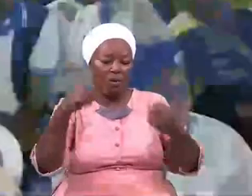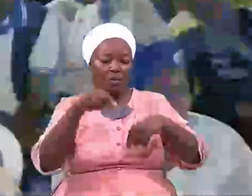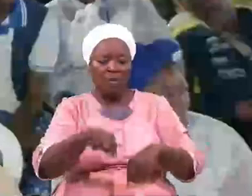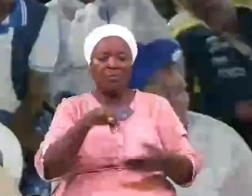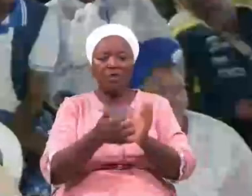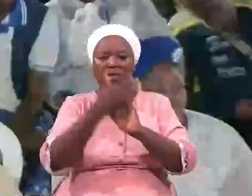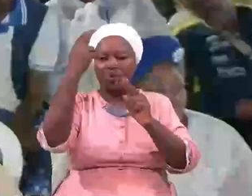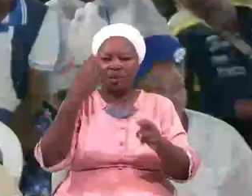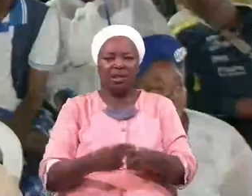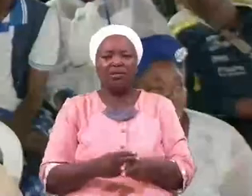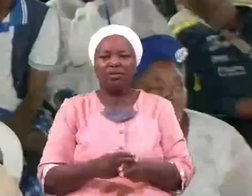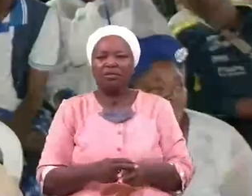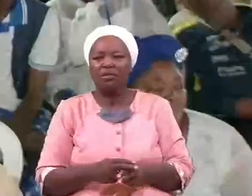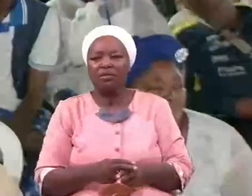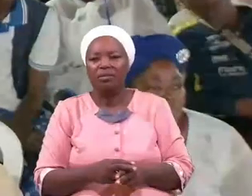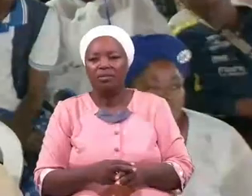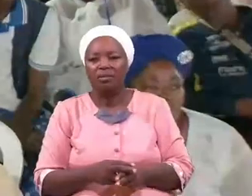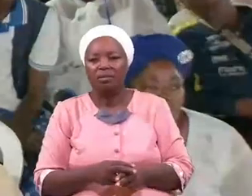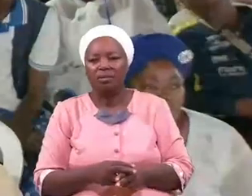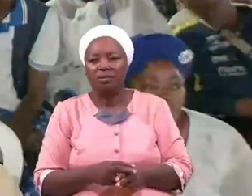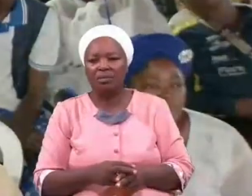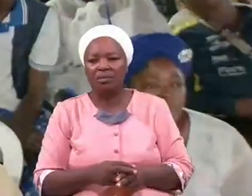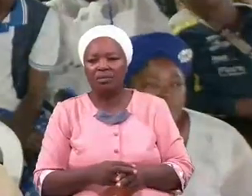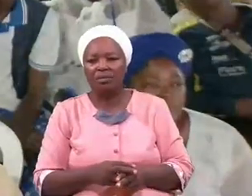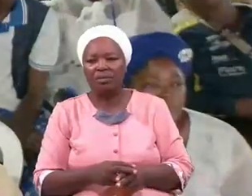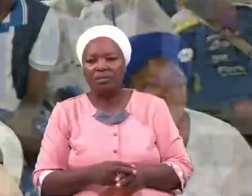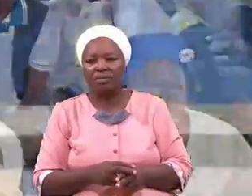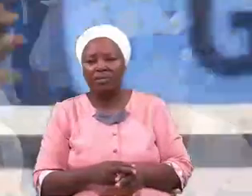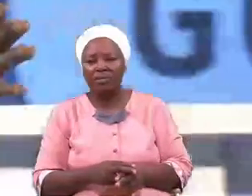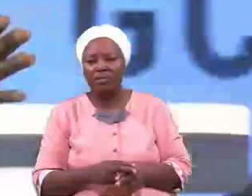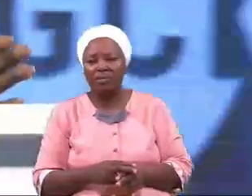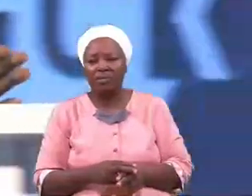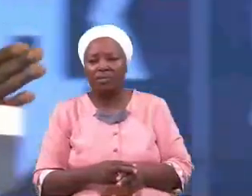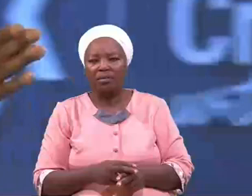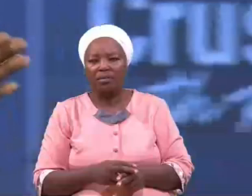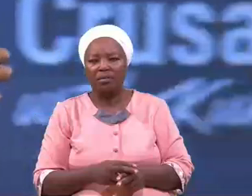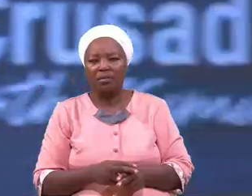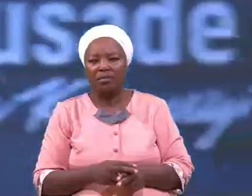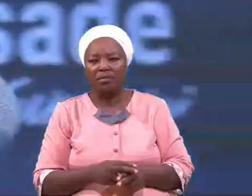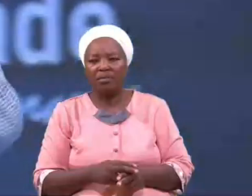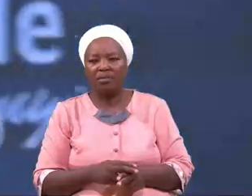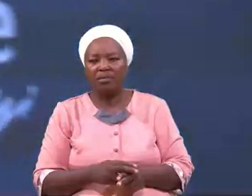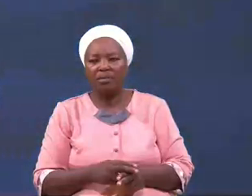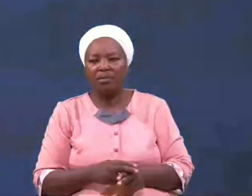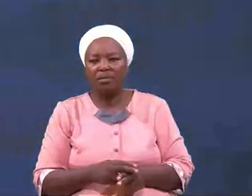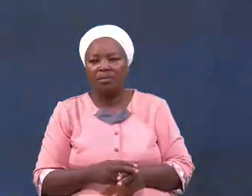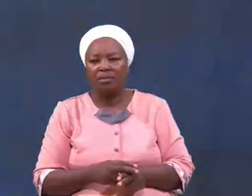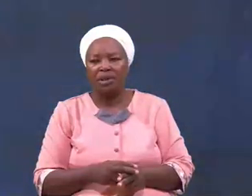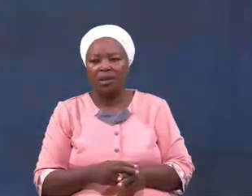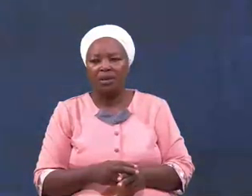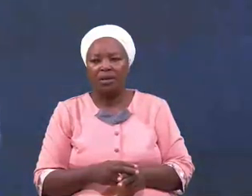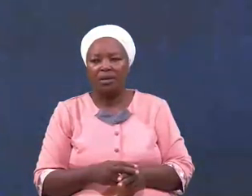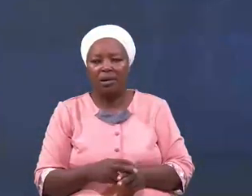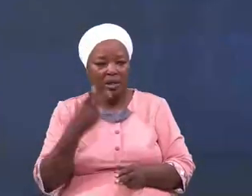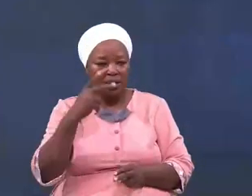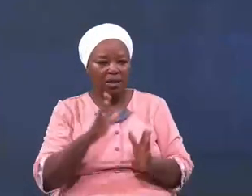Ce soir, les murailles que la science et toutes les connaissances ne peuvent pas faire tomber, ces murailles tomberont. Ce